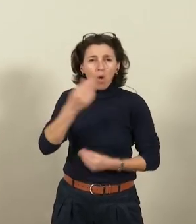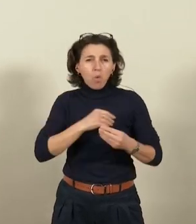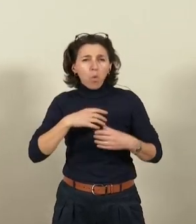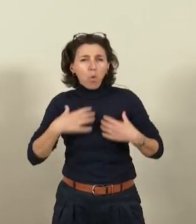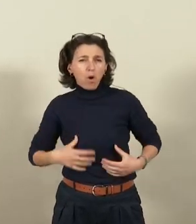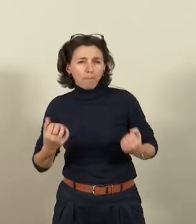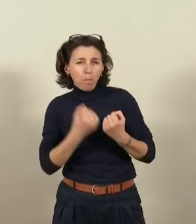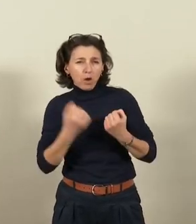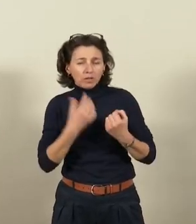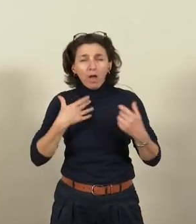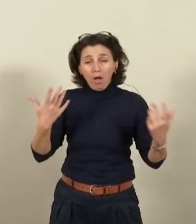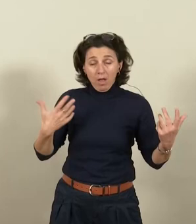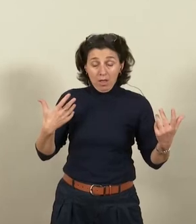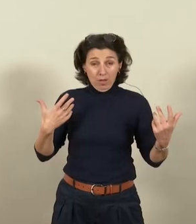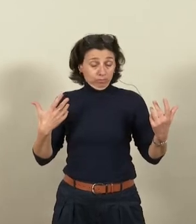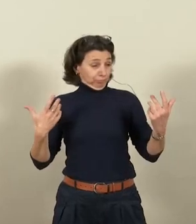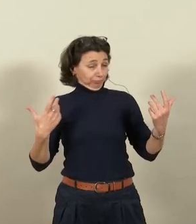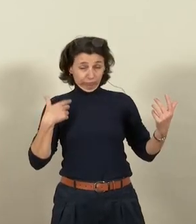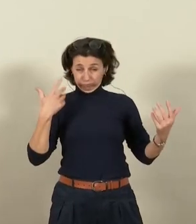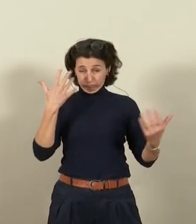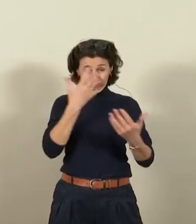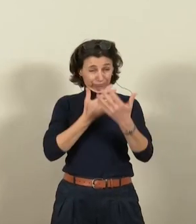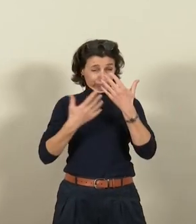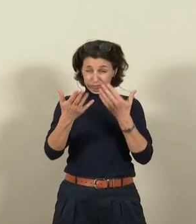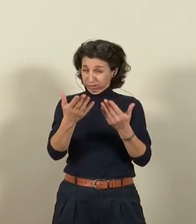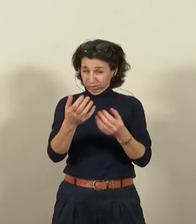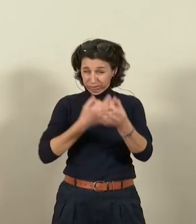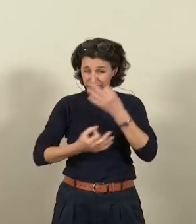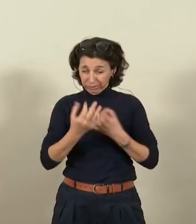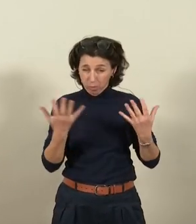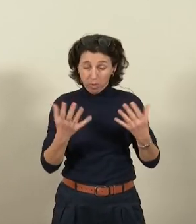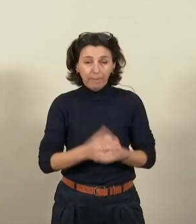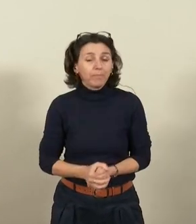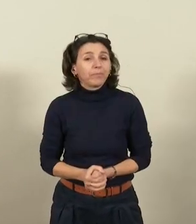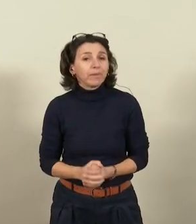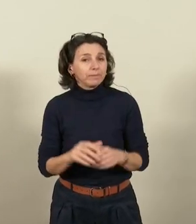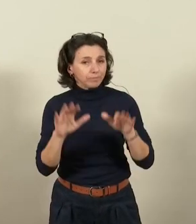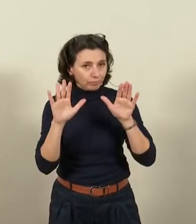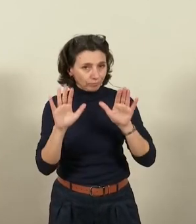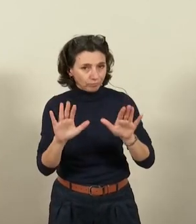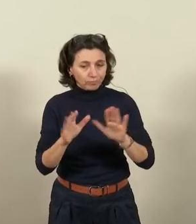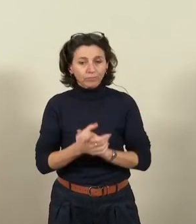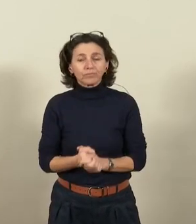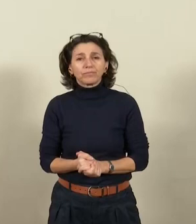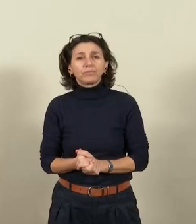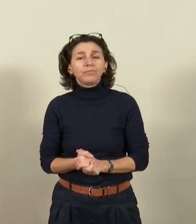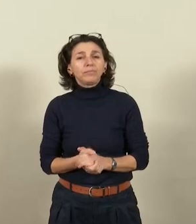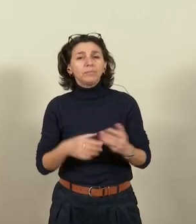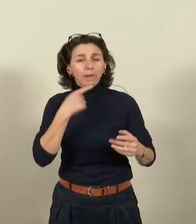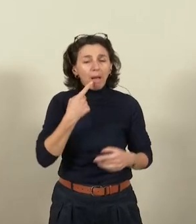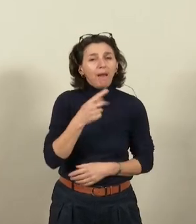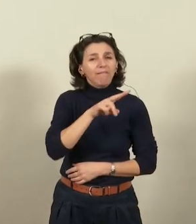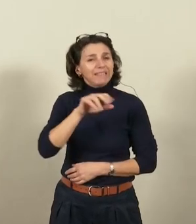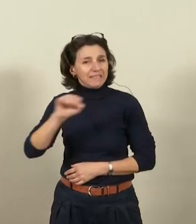mais qu'est-ce que je fais dans cette histoire quand on me quand on quand on parle de de de de ex